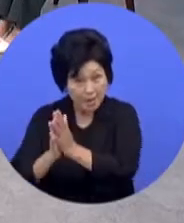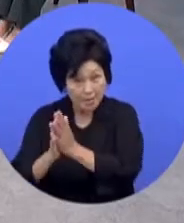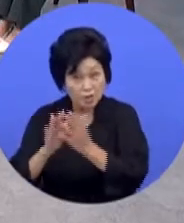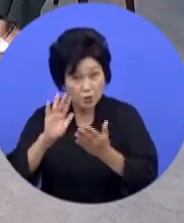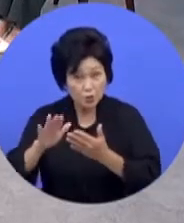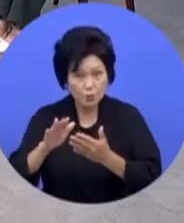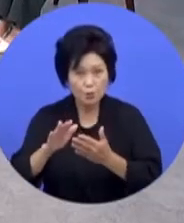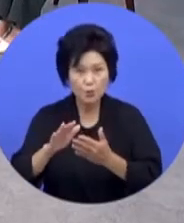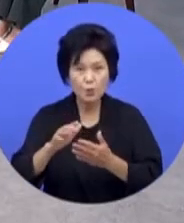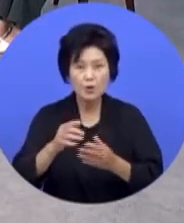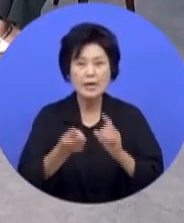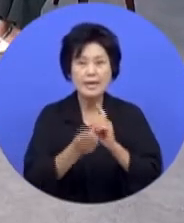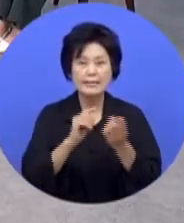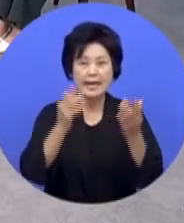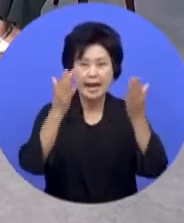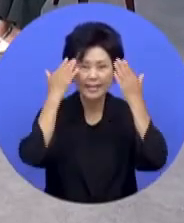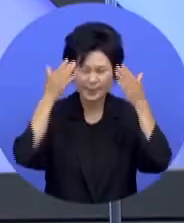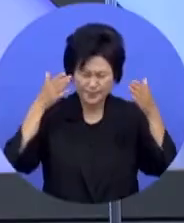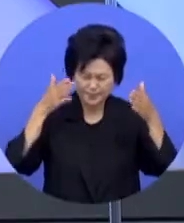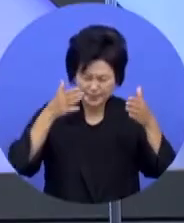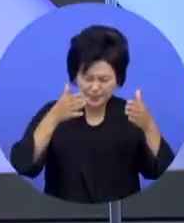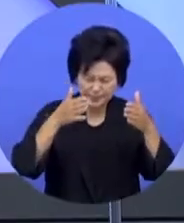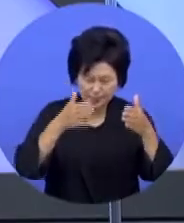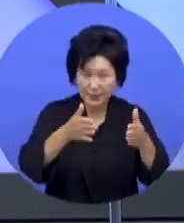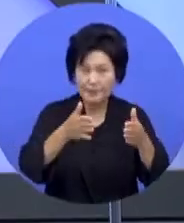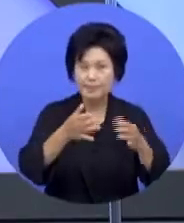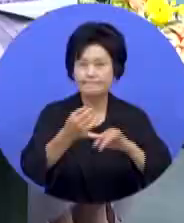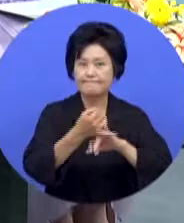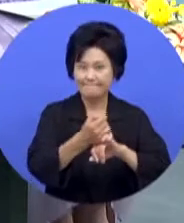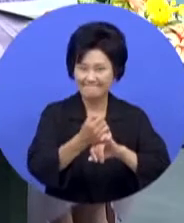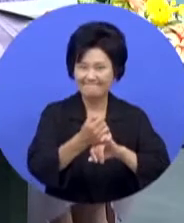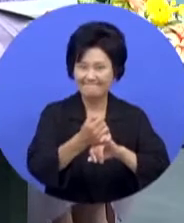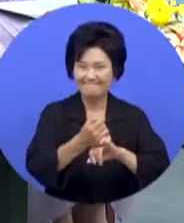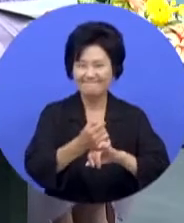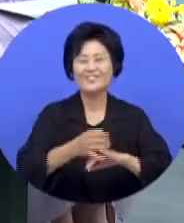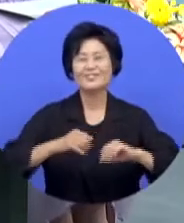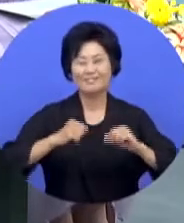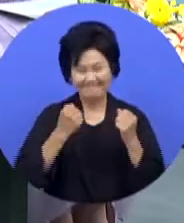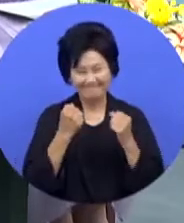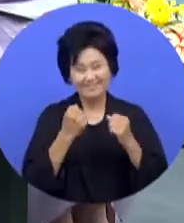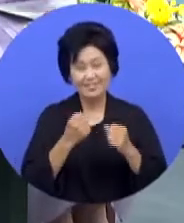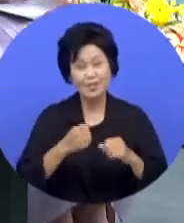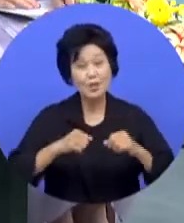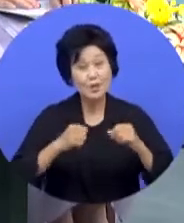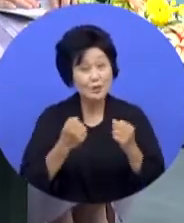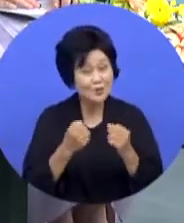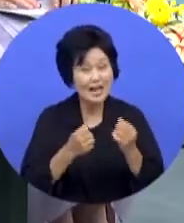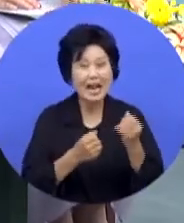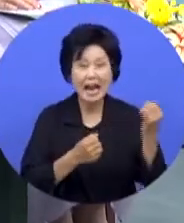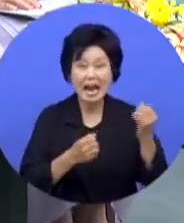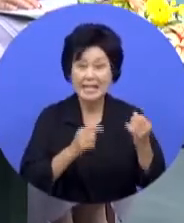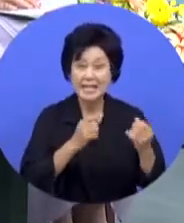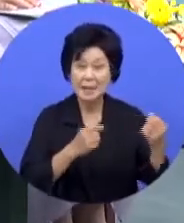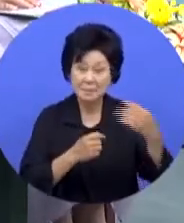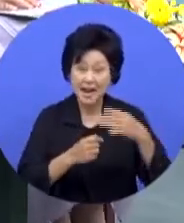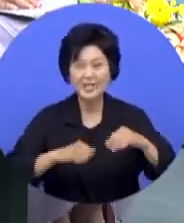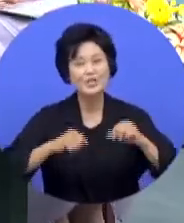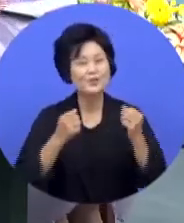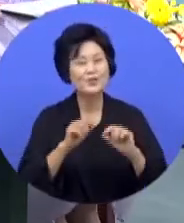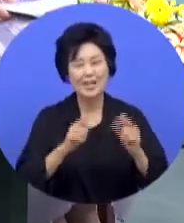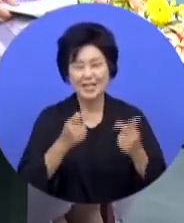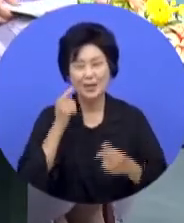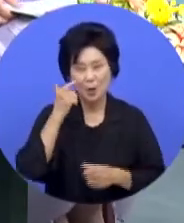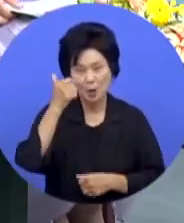순종했습니다. 아내 말에 순종. 아 아니 이게 아내 말에 순종이 아니라 이게 목사님 말씀에 순종을 하신 그래, 거죠. 네 시간만 일하면